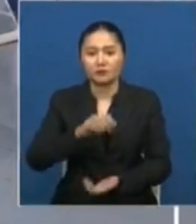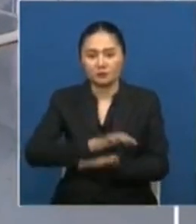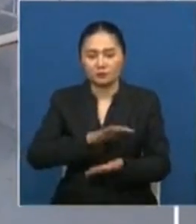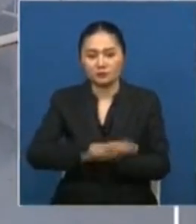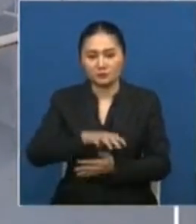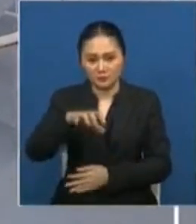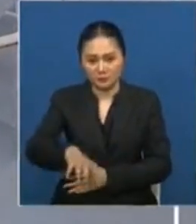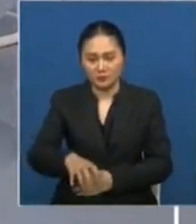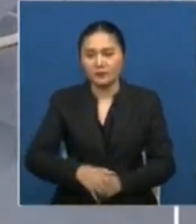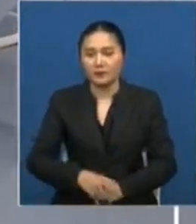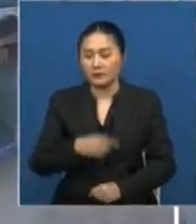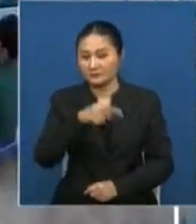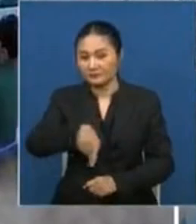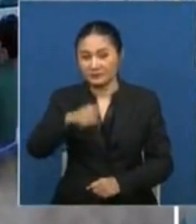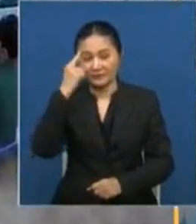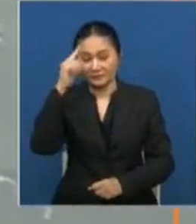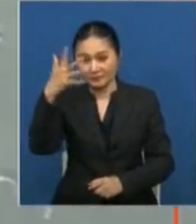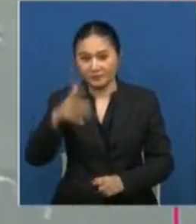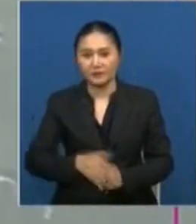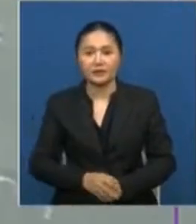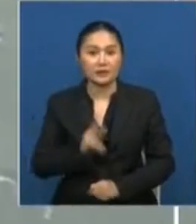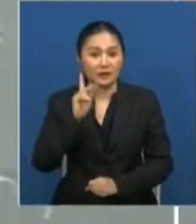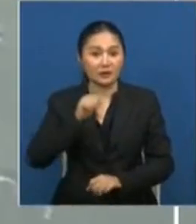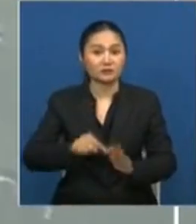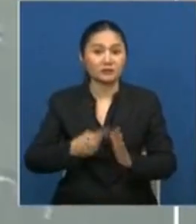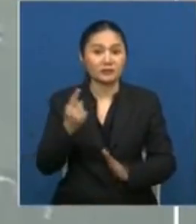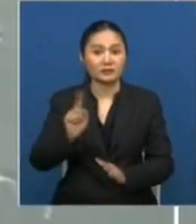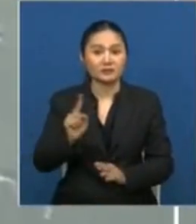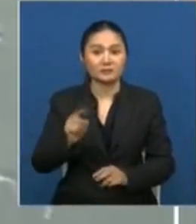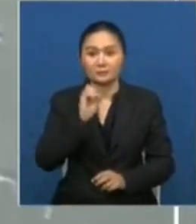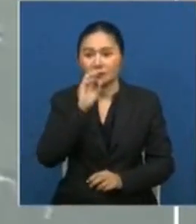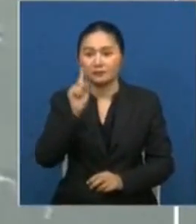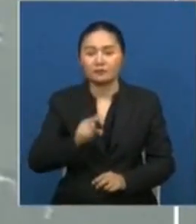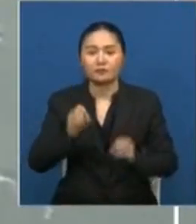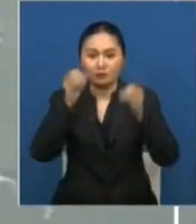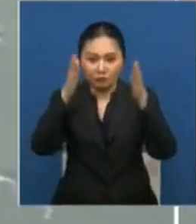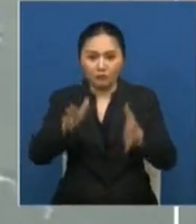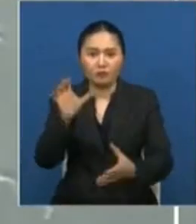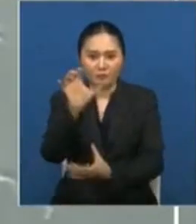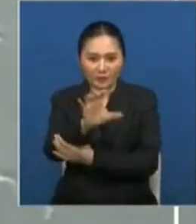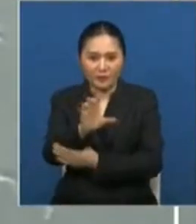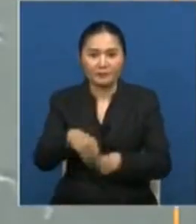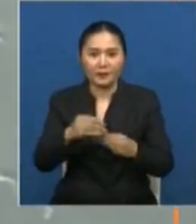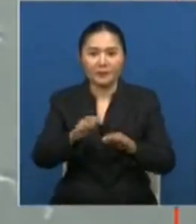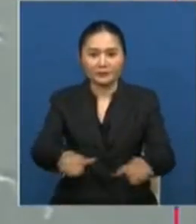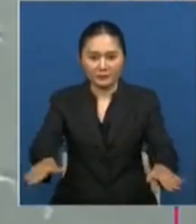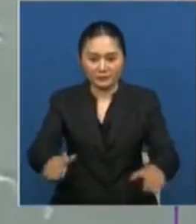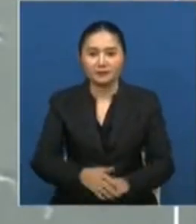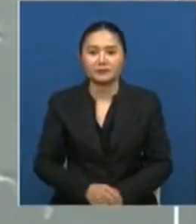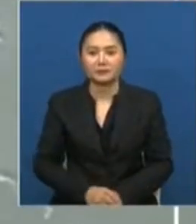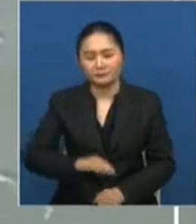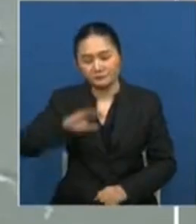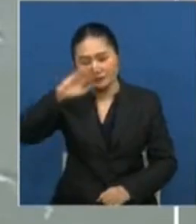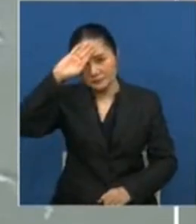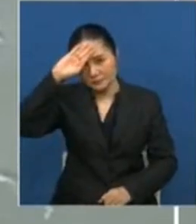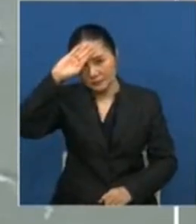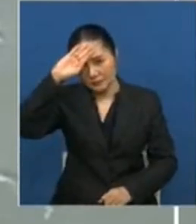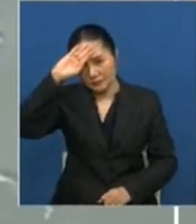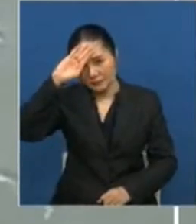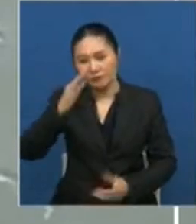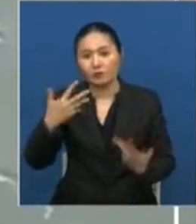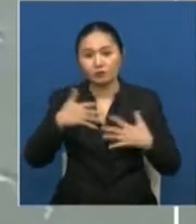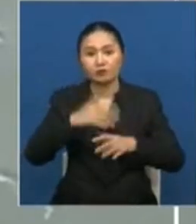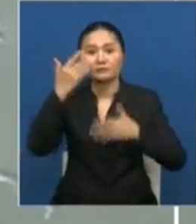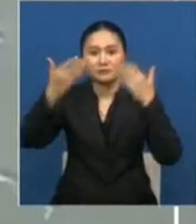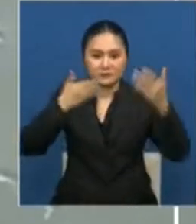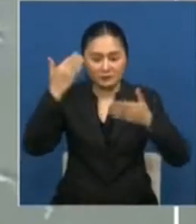นใครจะไปคิดฮะข่าวตอนแรกบอกว่าครูบังคับให้เด็กซึ่งป่วยร่วมกิจ